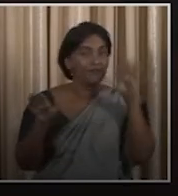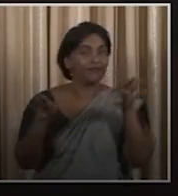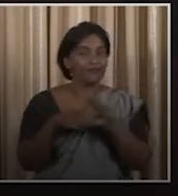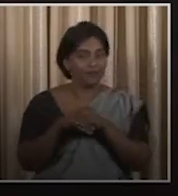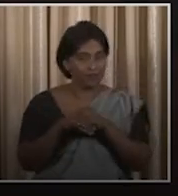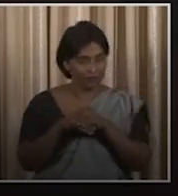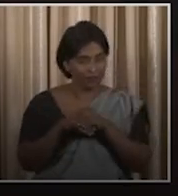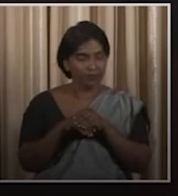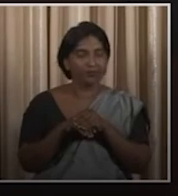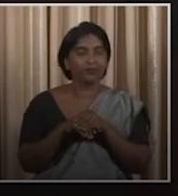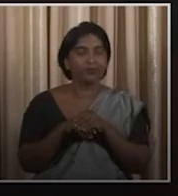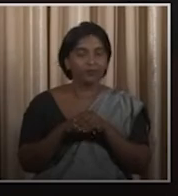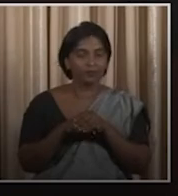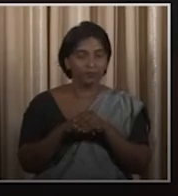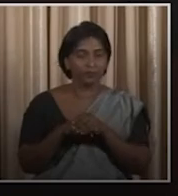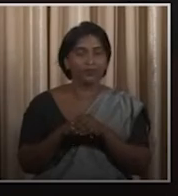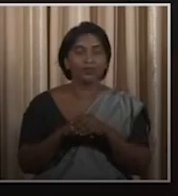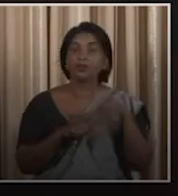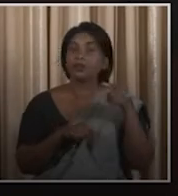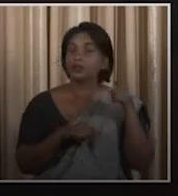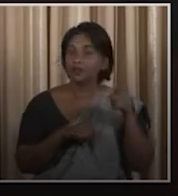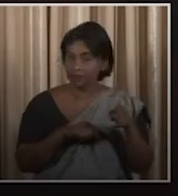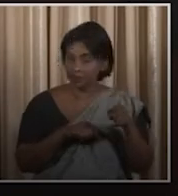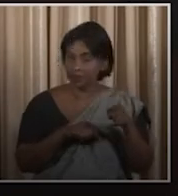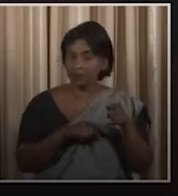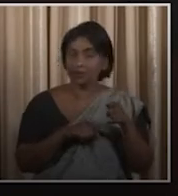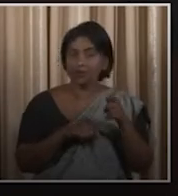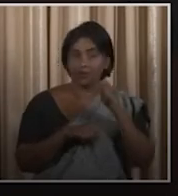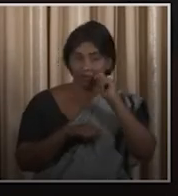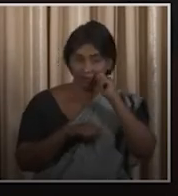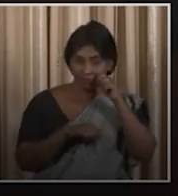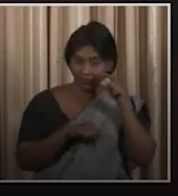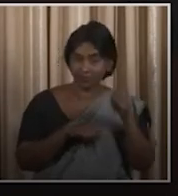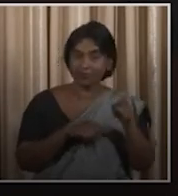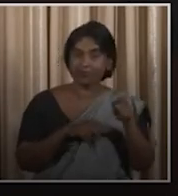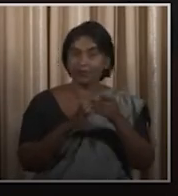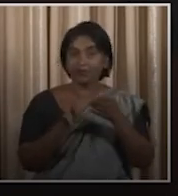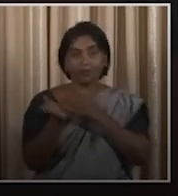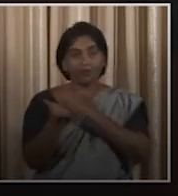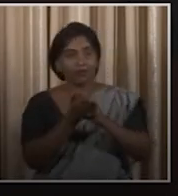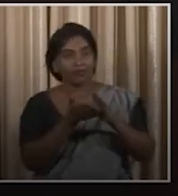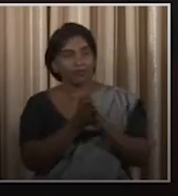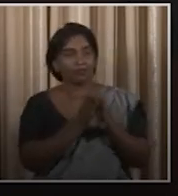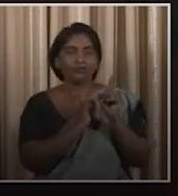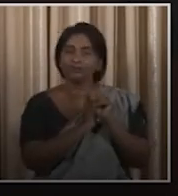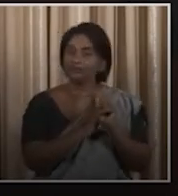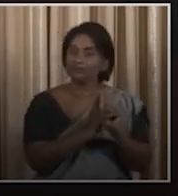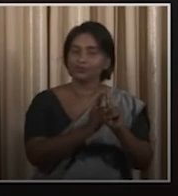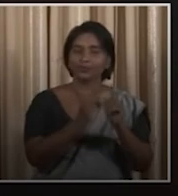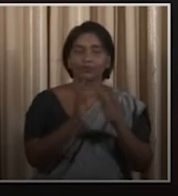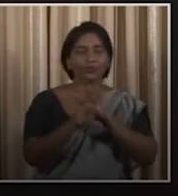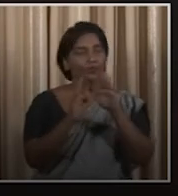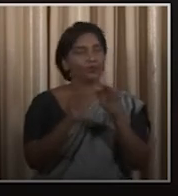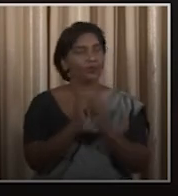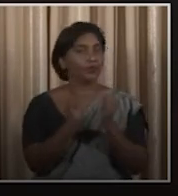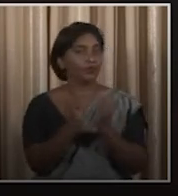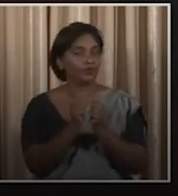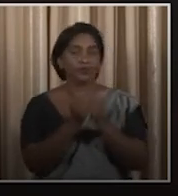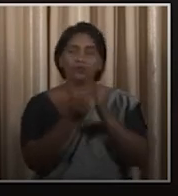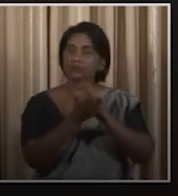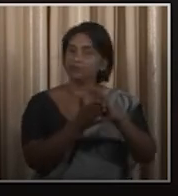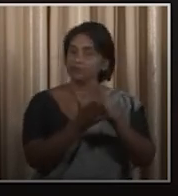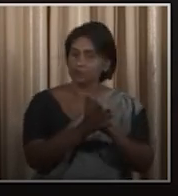ලෙසත් ලෙස්ටර් ජේම්ස් පීරිස් මැතිතුමාගේ සෙවණැල්ල ලෙසත් සියලුම කාර්යයන්වලදී කටයුතු